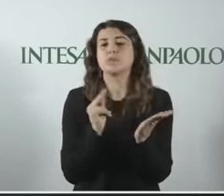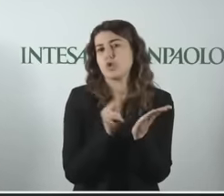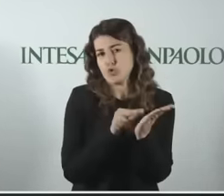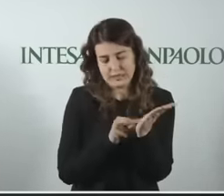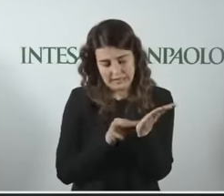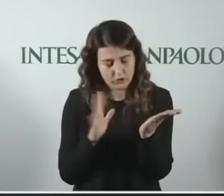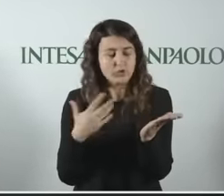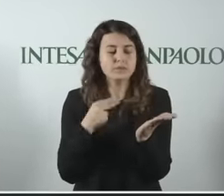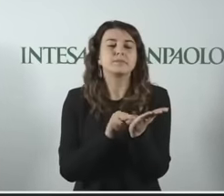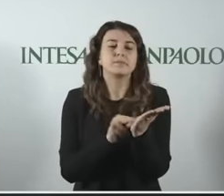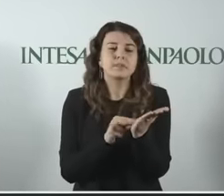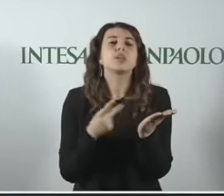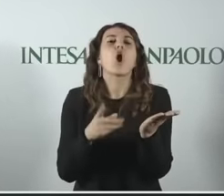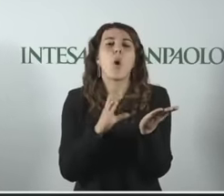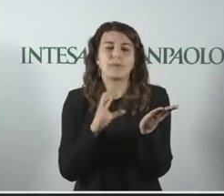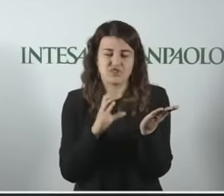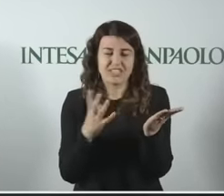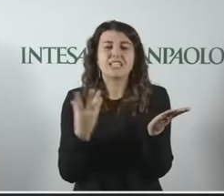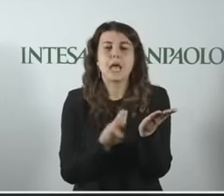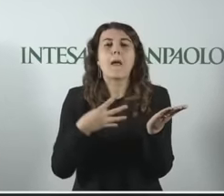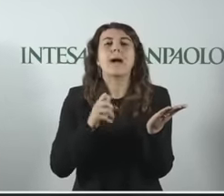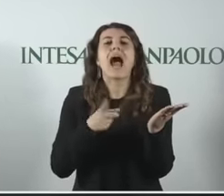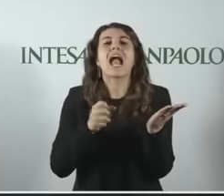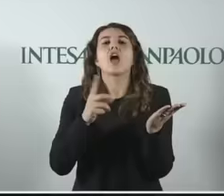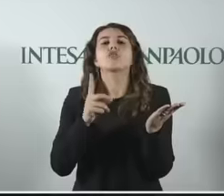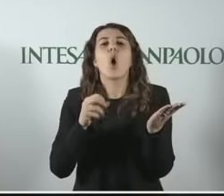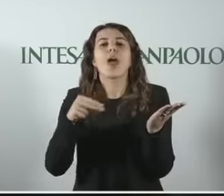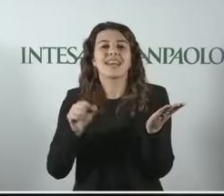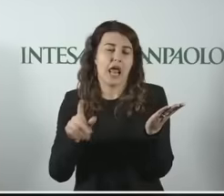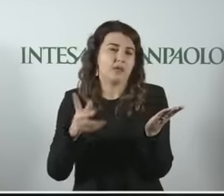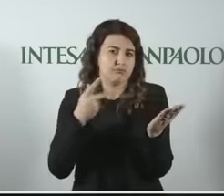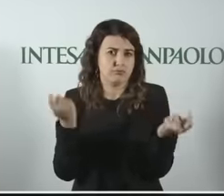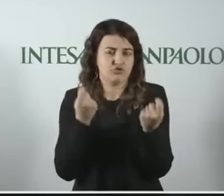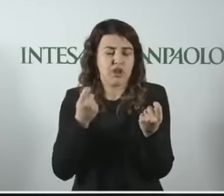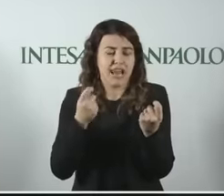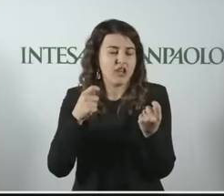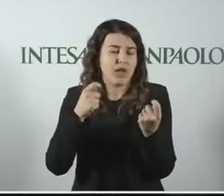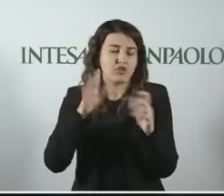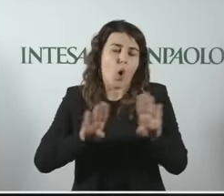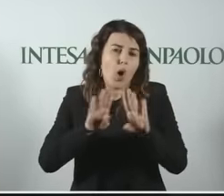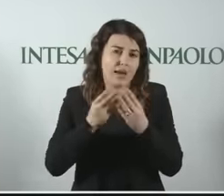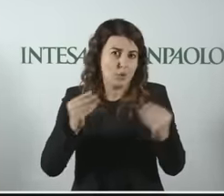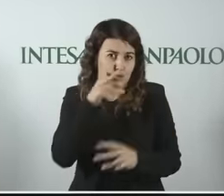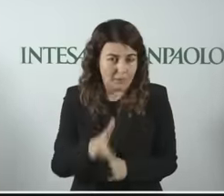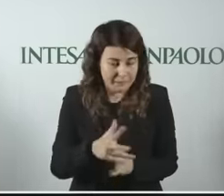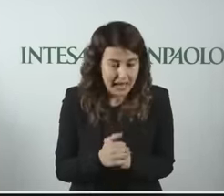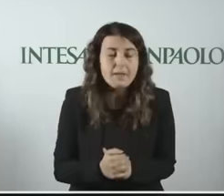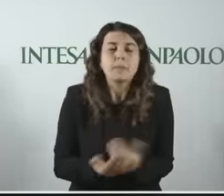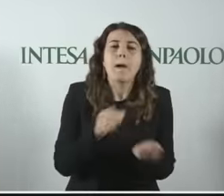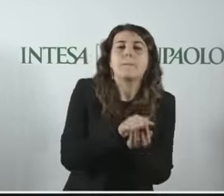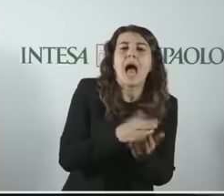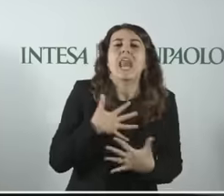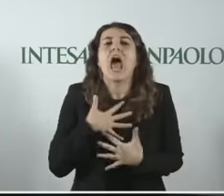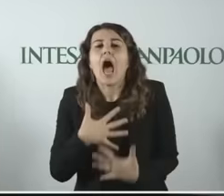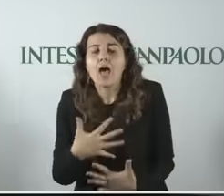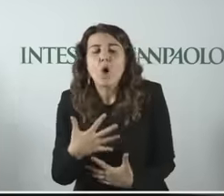e l'ha fatto Comencini con margadonna grande sceneggiatore no di quei tempi allora Pane amore e fantasia fantastico